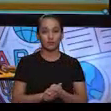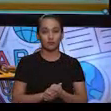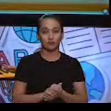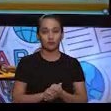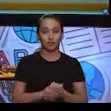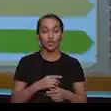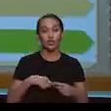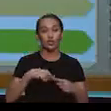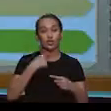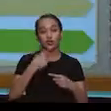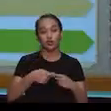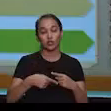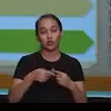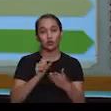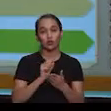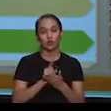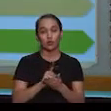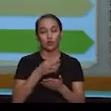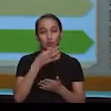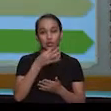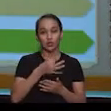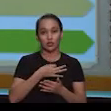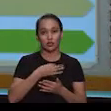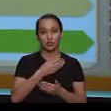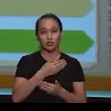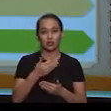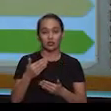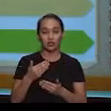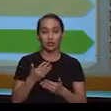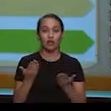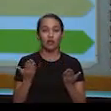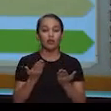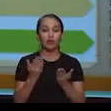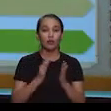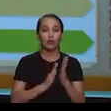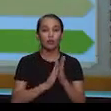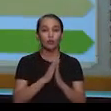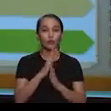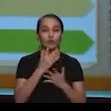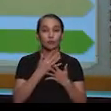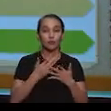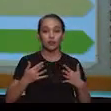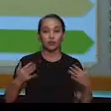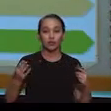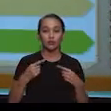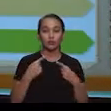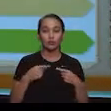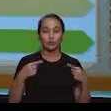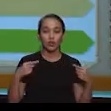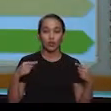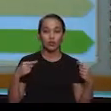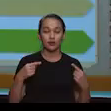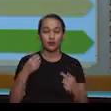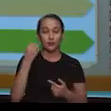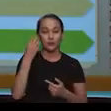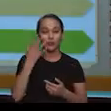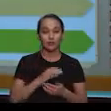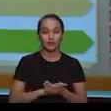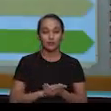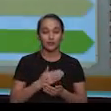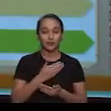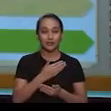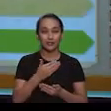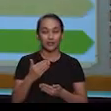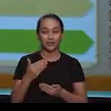Keyingi topshirig'imiz. Ayting-chi, siz qanday o'simliklar turini bilasiz? Biz bu